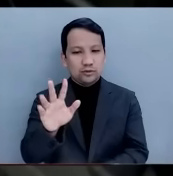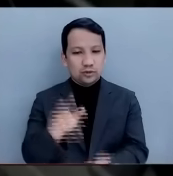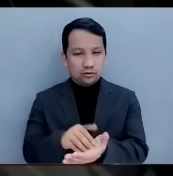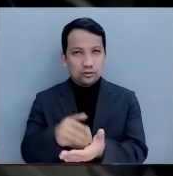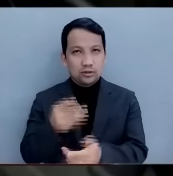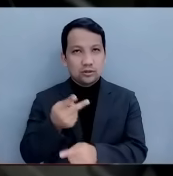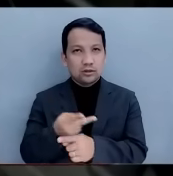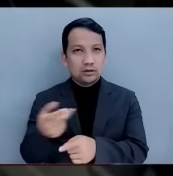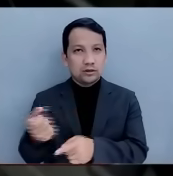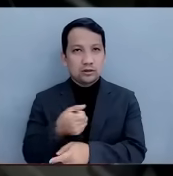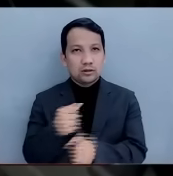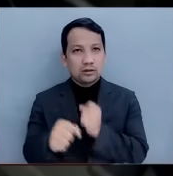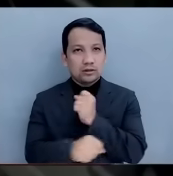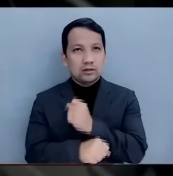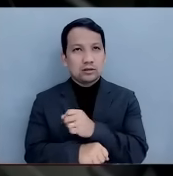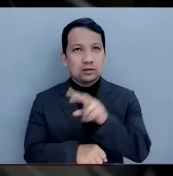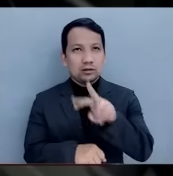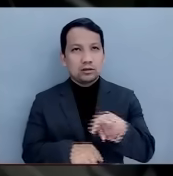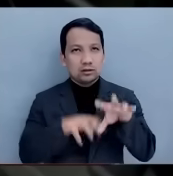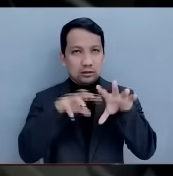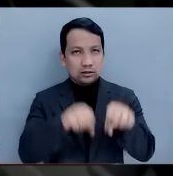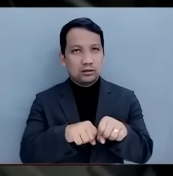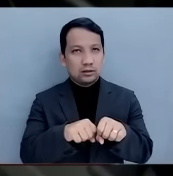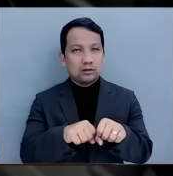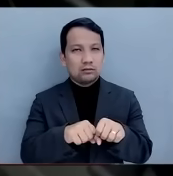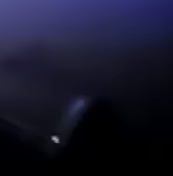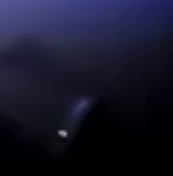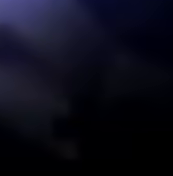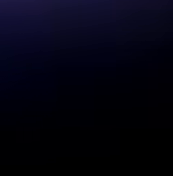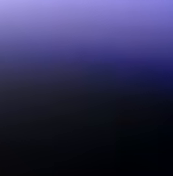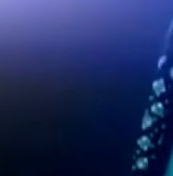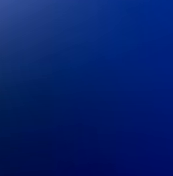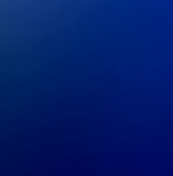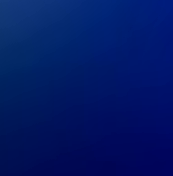pesos. Nareso na ang 2 opisyal.